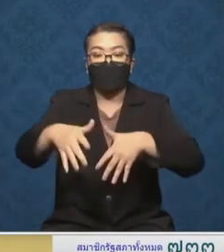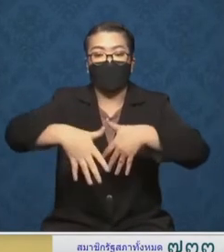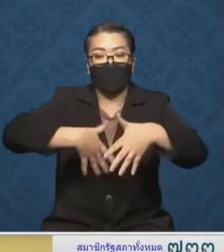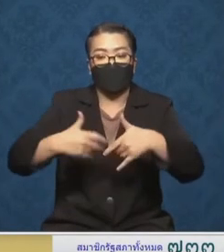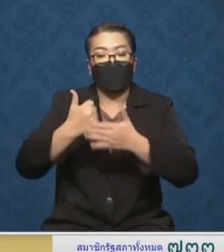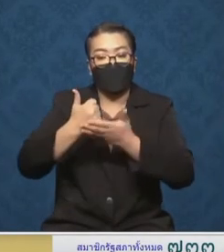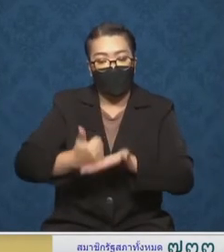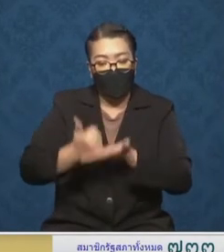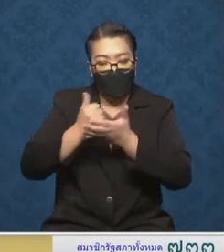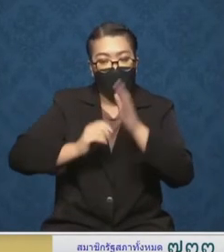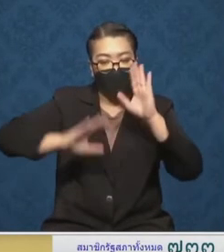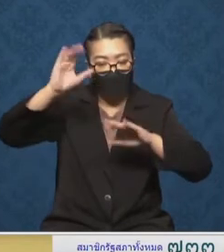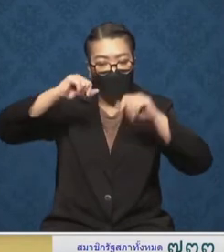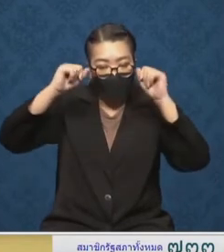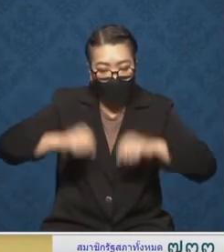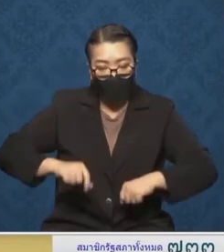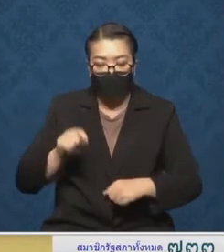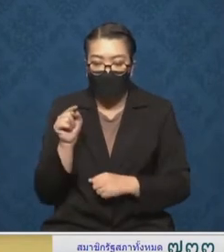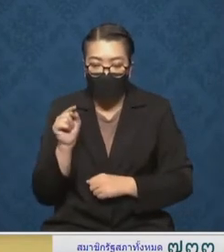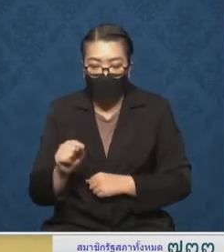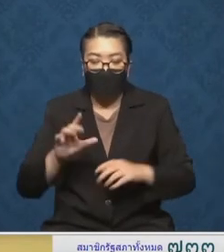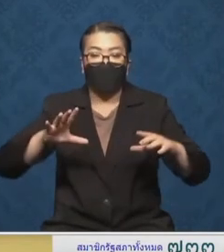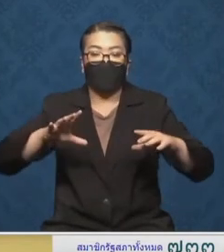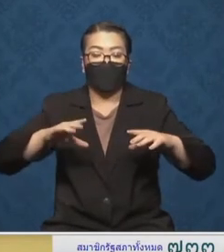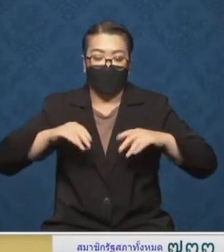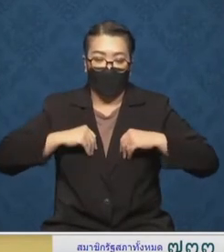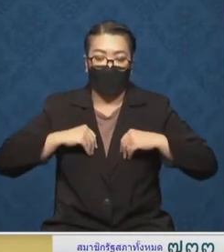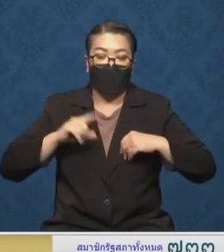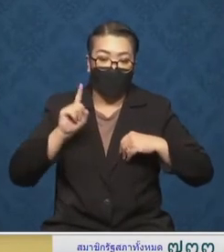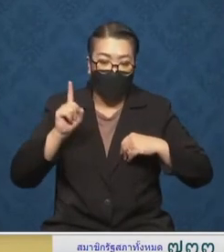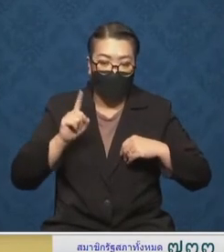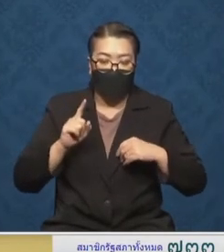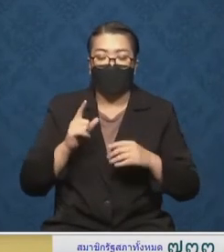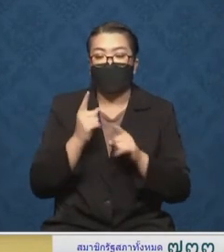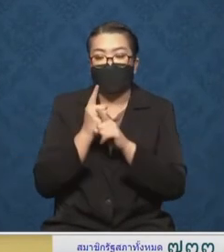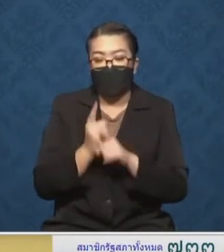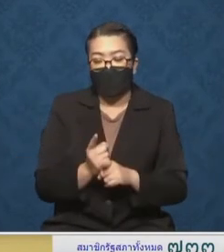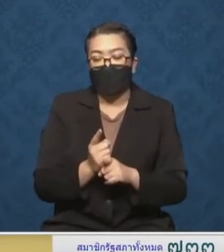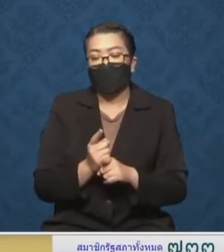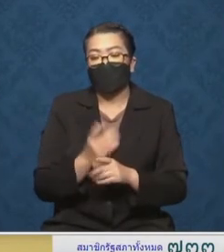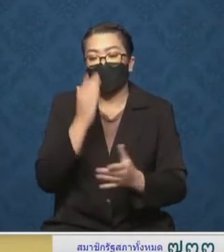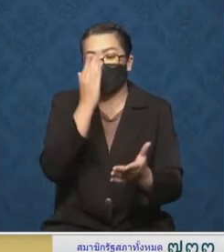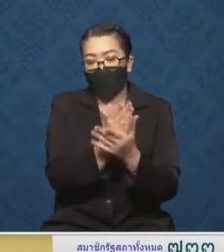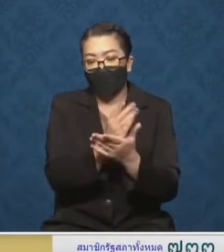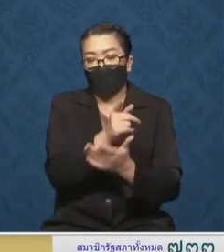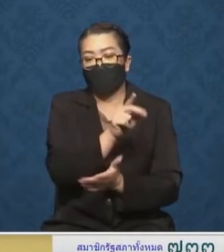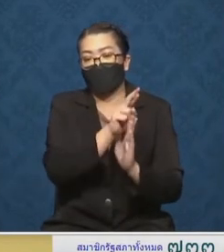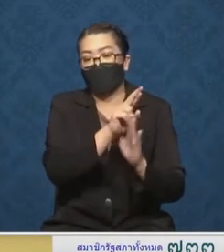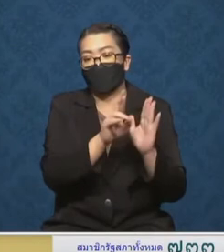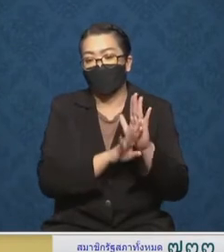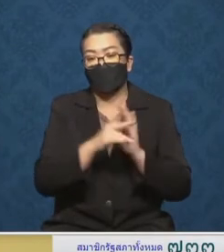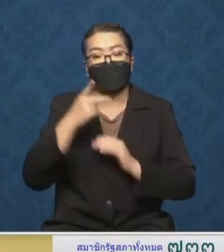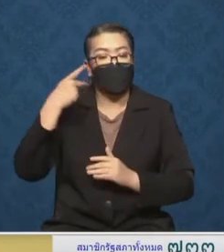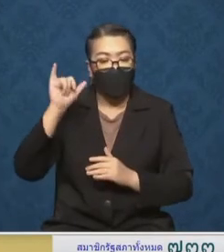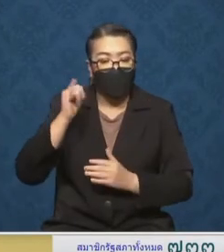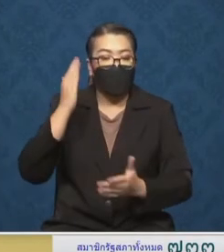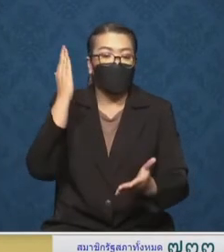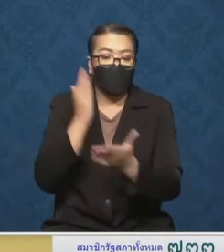โหวตเพื่อหยุดแผนการแก้รัฐธรรมนูญเพื่อต่ออายุระบอบประยุทธและร่วมมือร่วมใจการโหวตเพื่อปิด